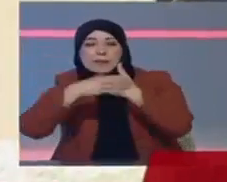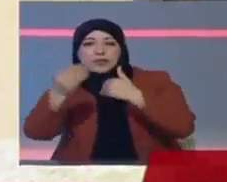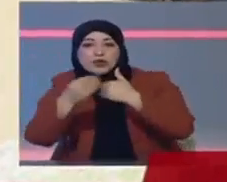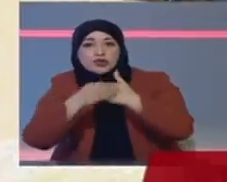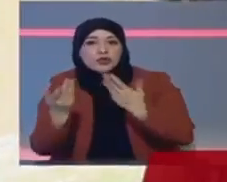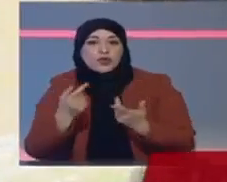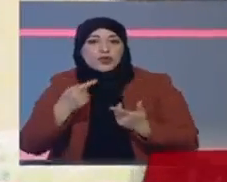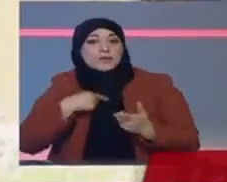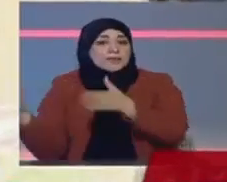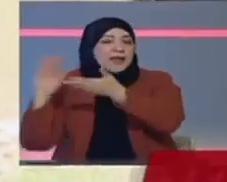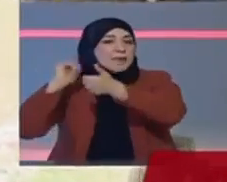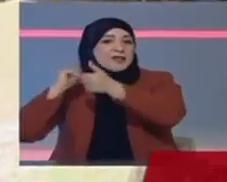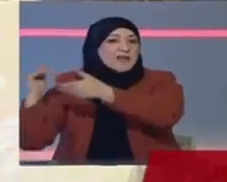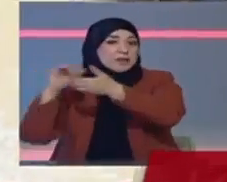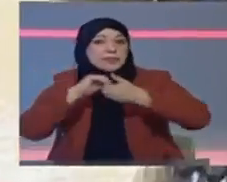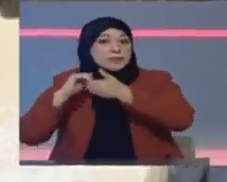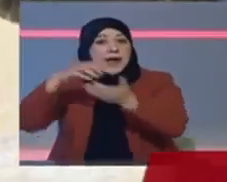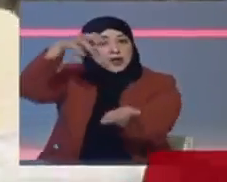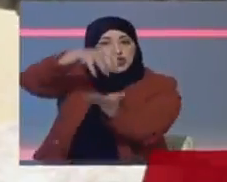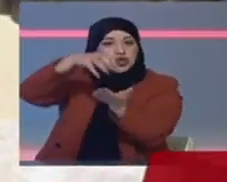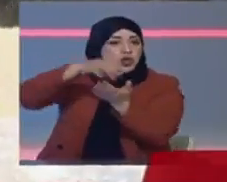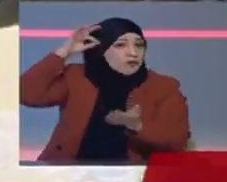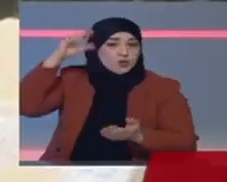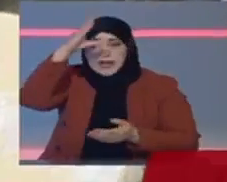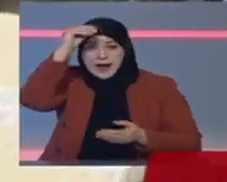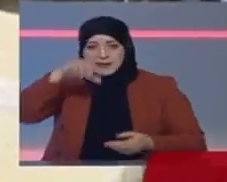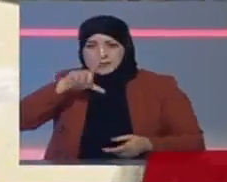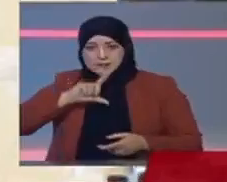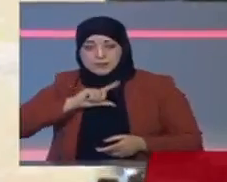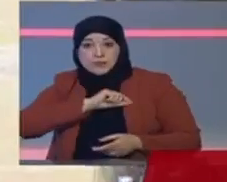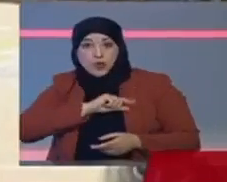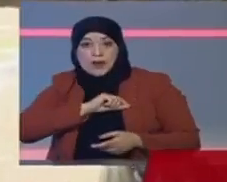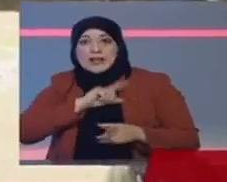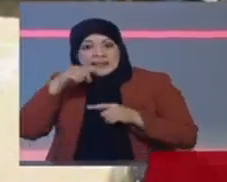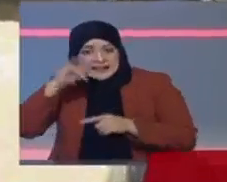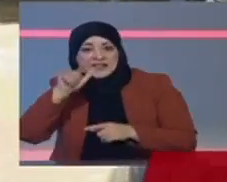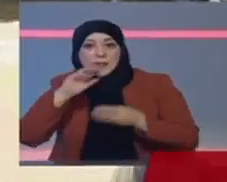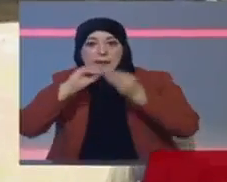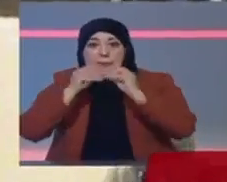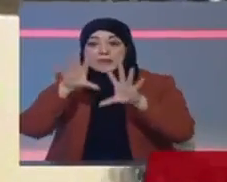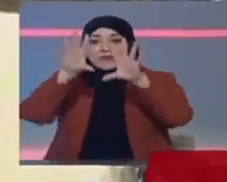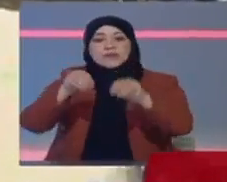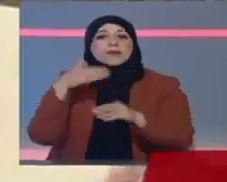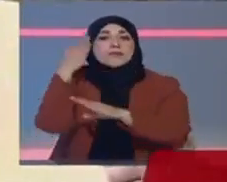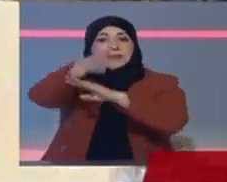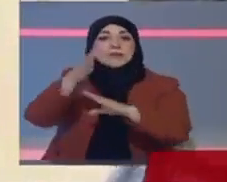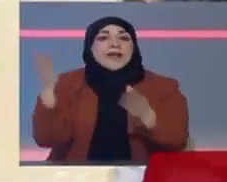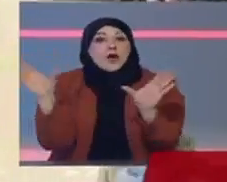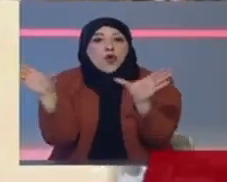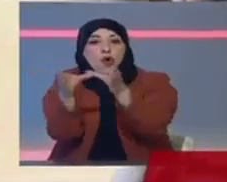بالتقصير في العمليات المركزيه الحرس الوطني يعني تم اخلاء تواجه الوحدات